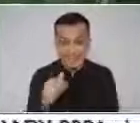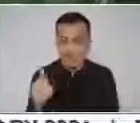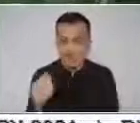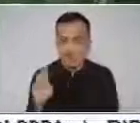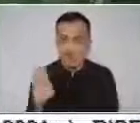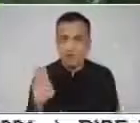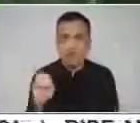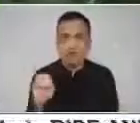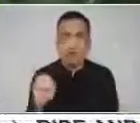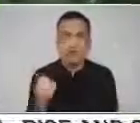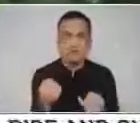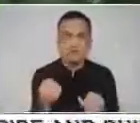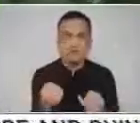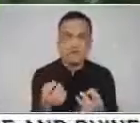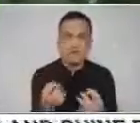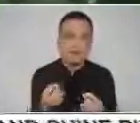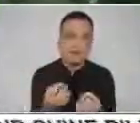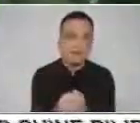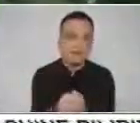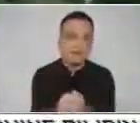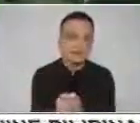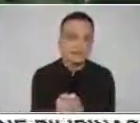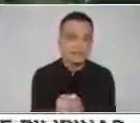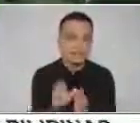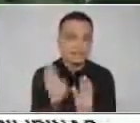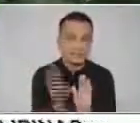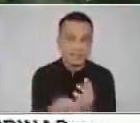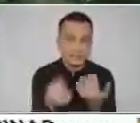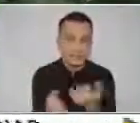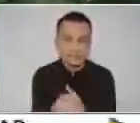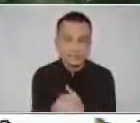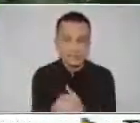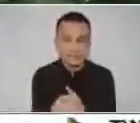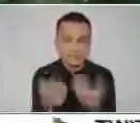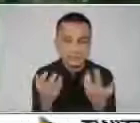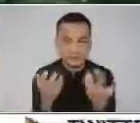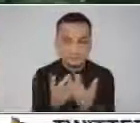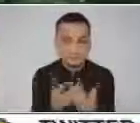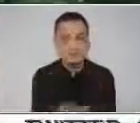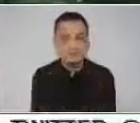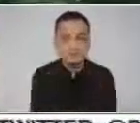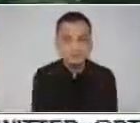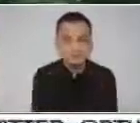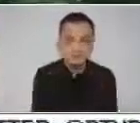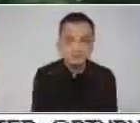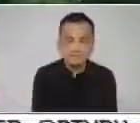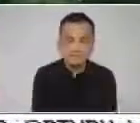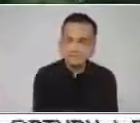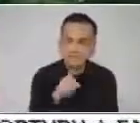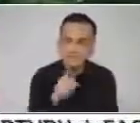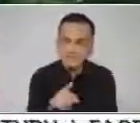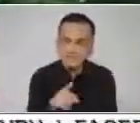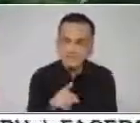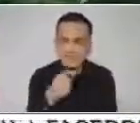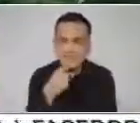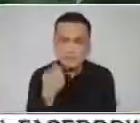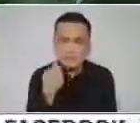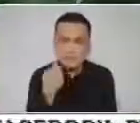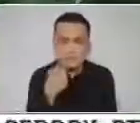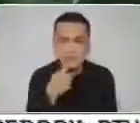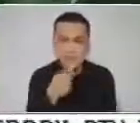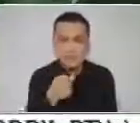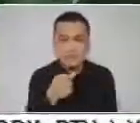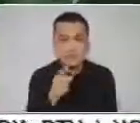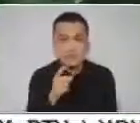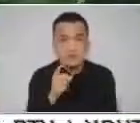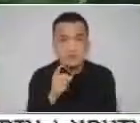lamang 144 hanggang 165. Gayon din, kailangan talaga makipag-ugnayan ng mga dealer sa DA